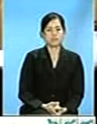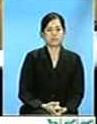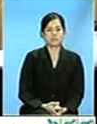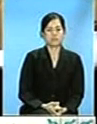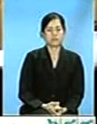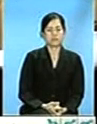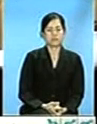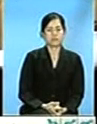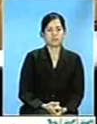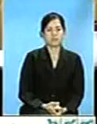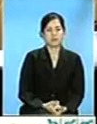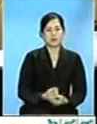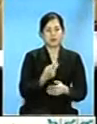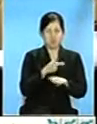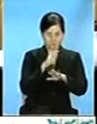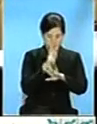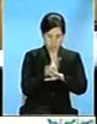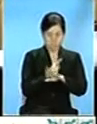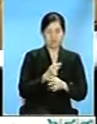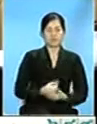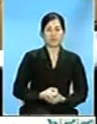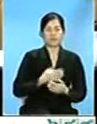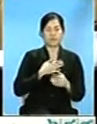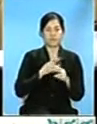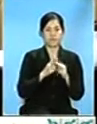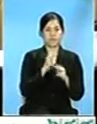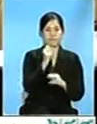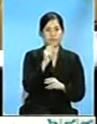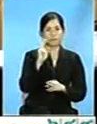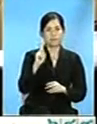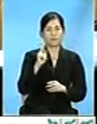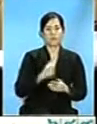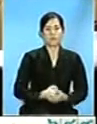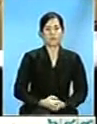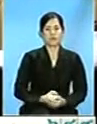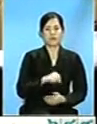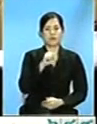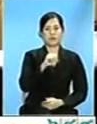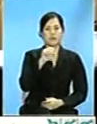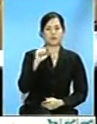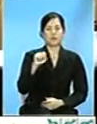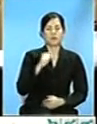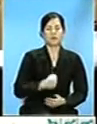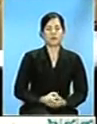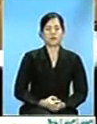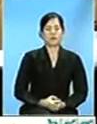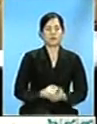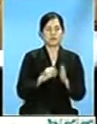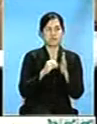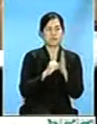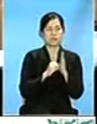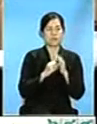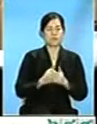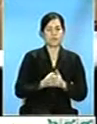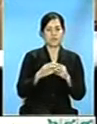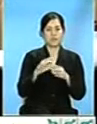์กราบเรียนท่านประธานรัฐสภาที่เคารพกับผมเอกนัทพรหมพันธ์สมาชิกสภาผู้แทนราษฎรกรุงเทพมหานคร